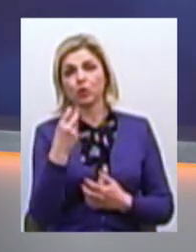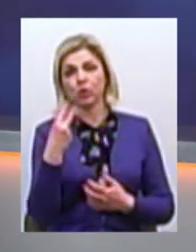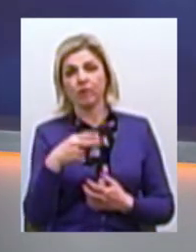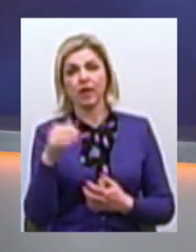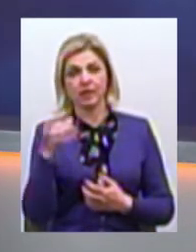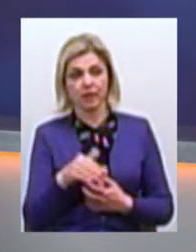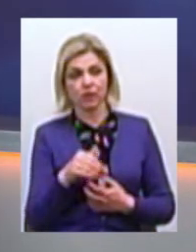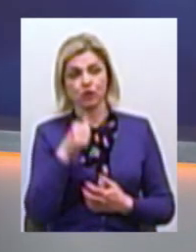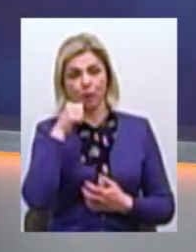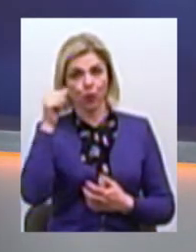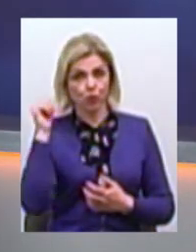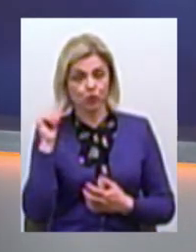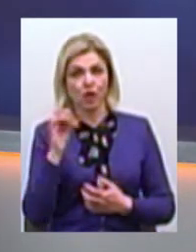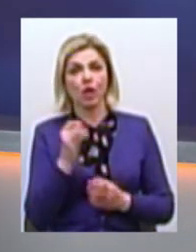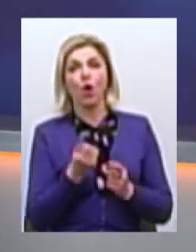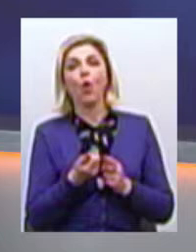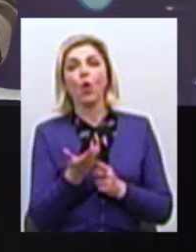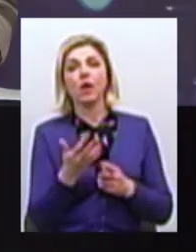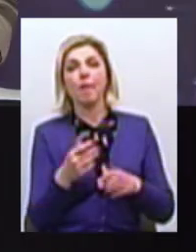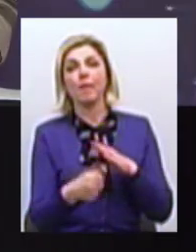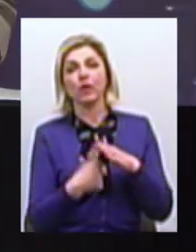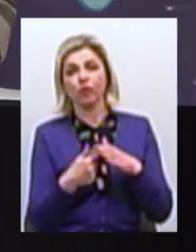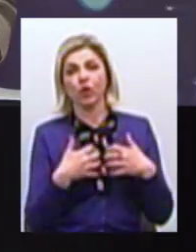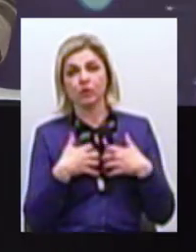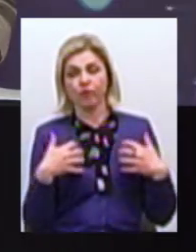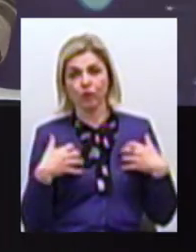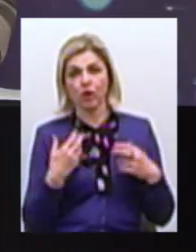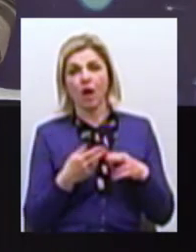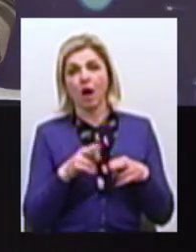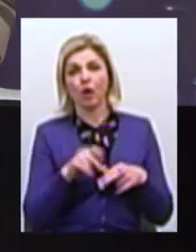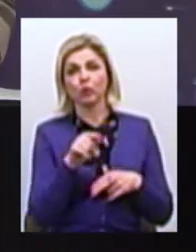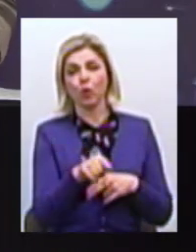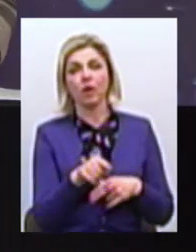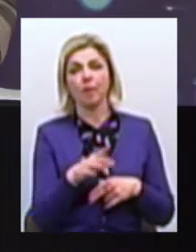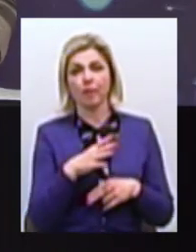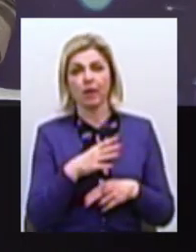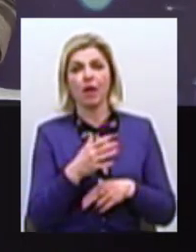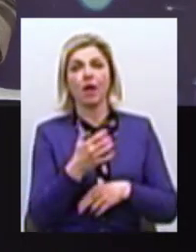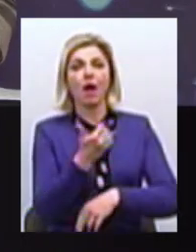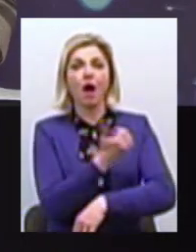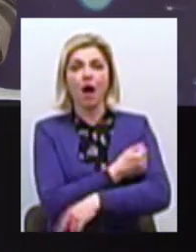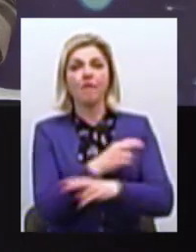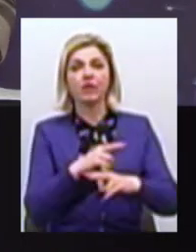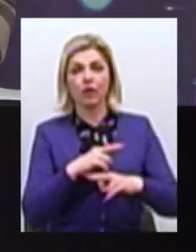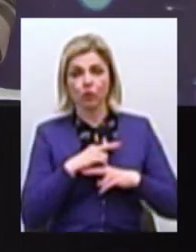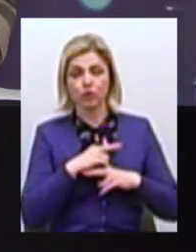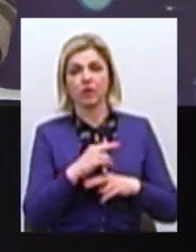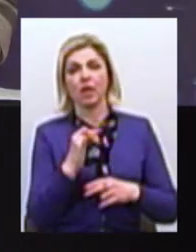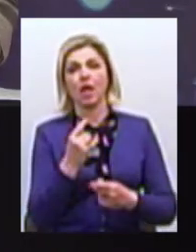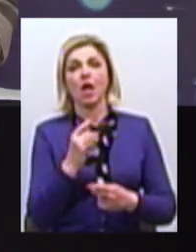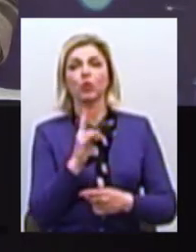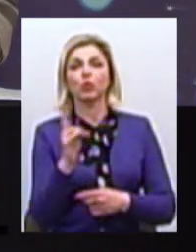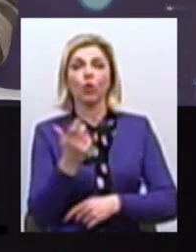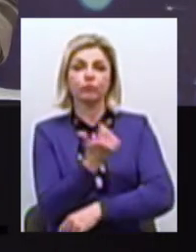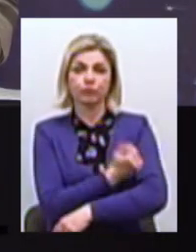году. І кількість безпритульних тварин, яка пройшла крізь КП, тобто я маю на увазі евтанізовано, стерилізовано, повернуто, тобто